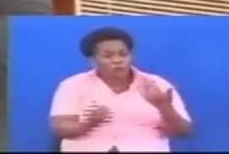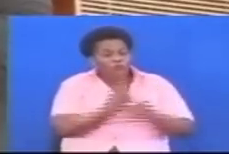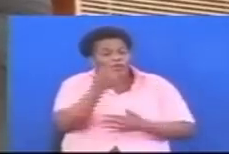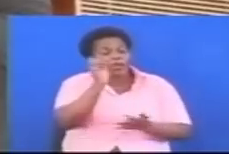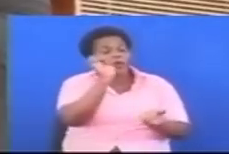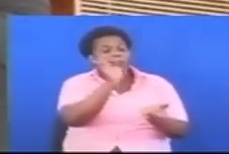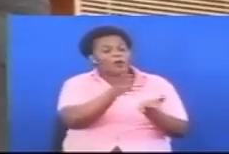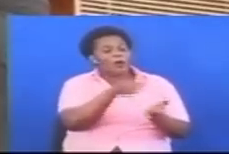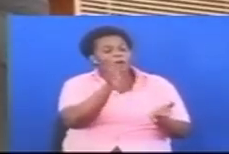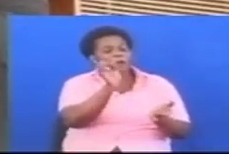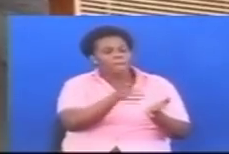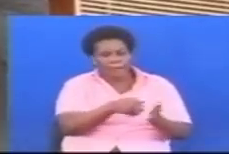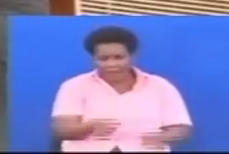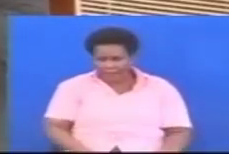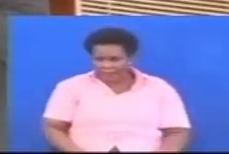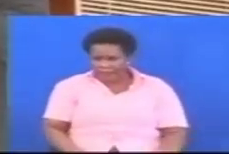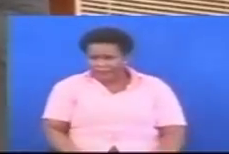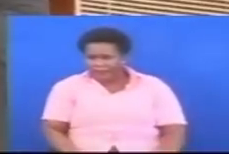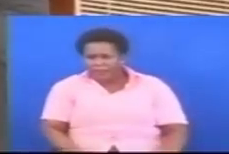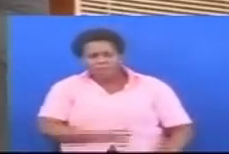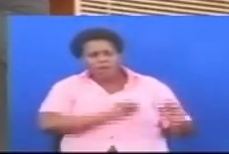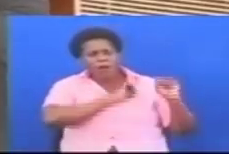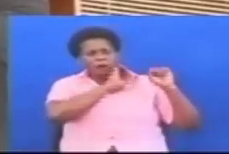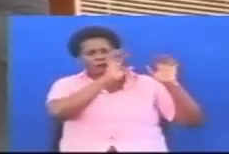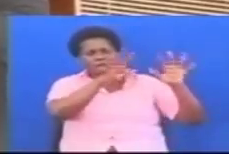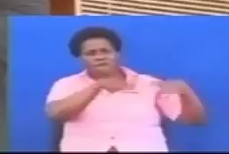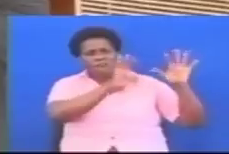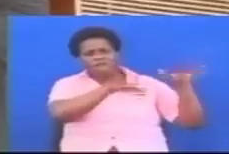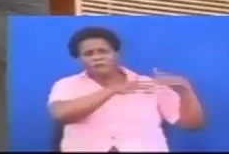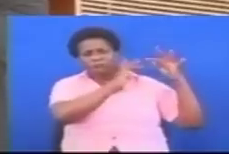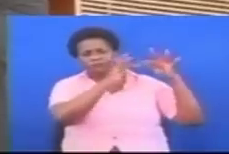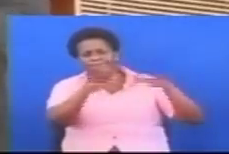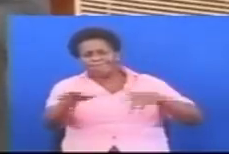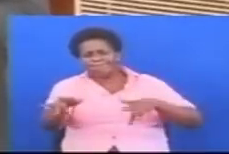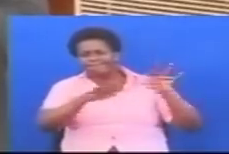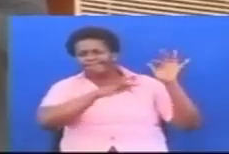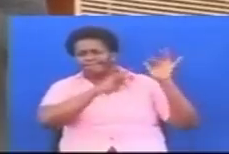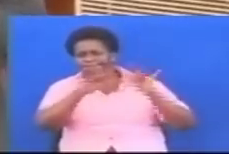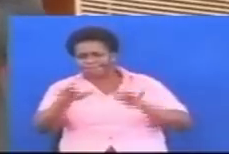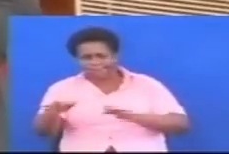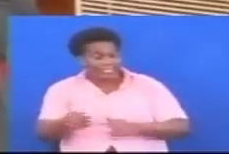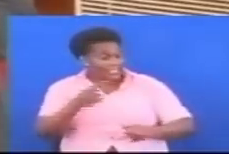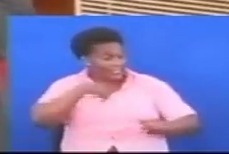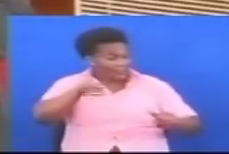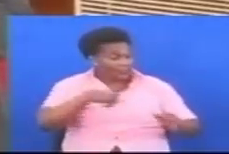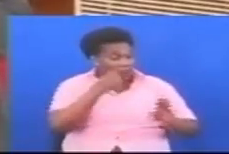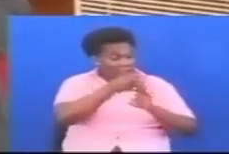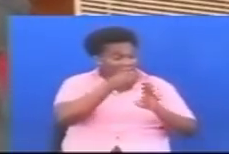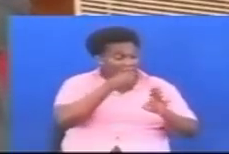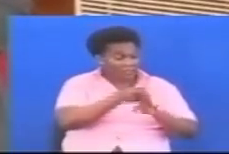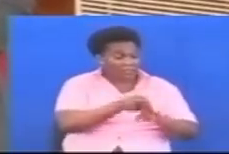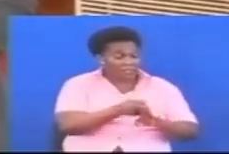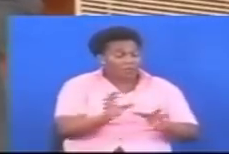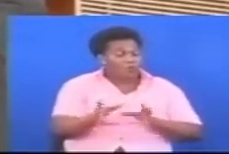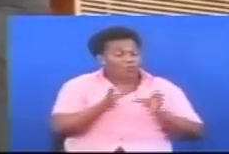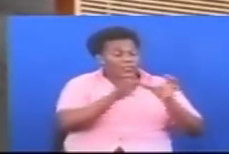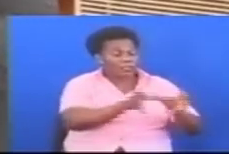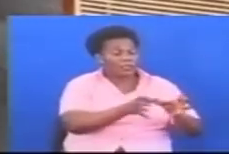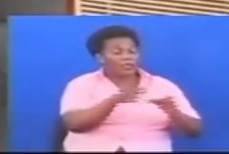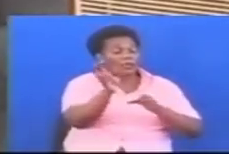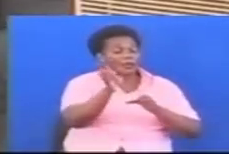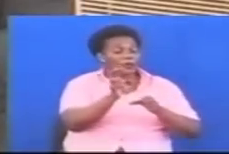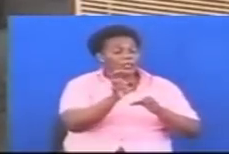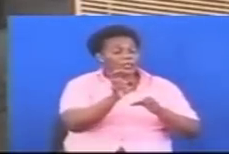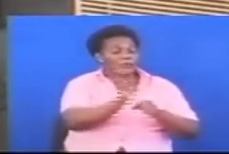wa rasilimali za maji. Pia tunasisitiza hoja ya kufanya juhudi za haraka kupanua uwekezaji katika uendelezaji na usimamizi wa rasilimali za